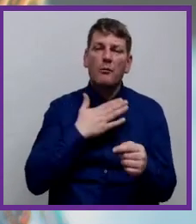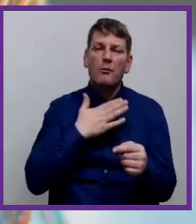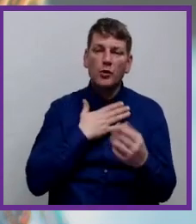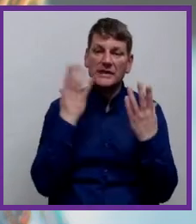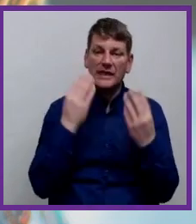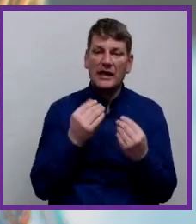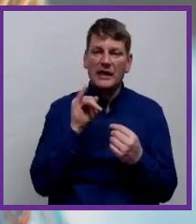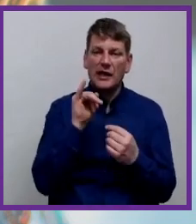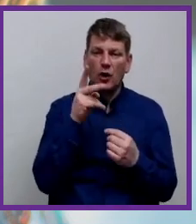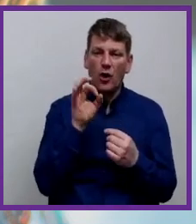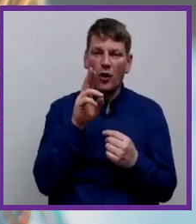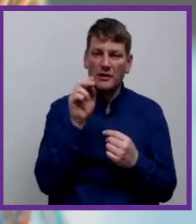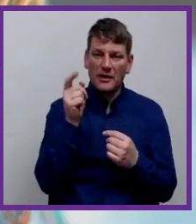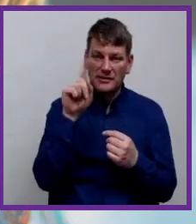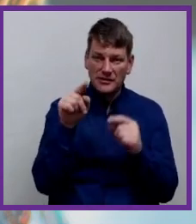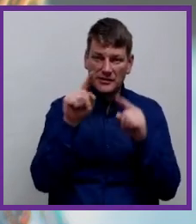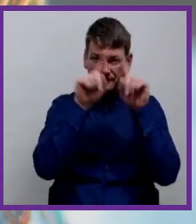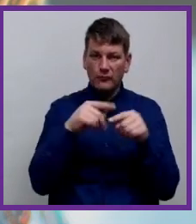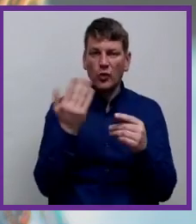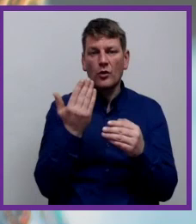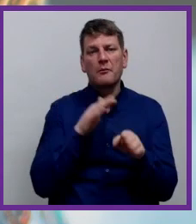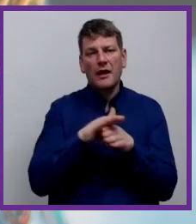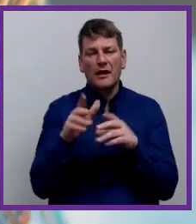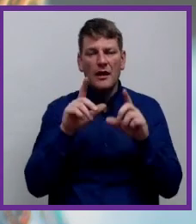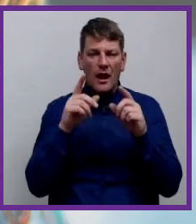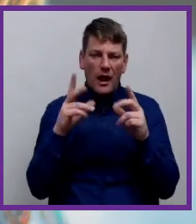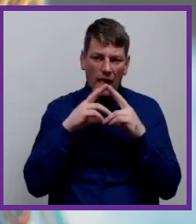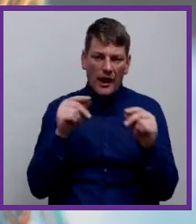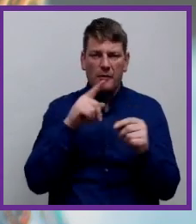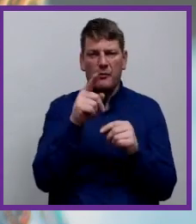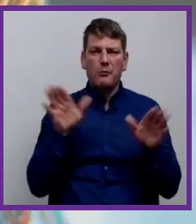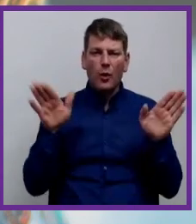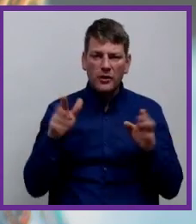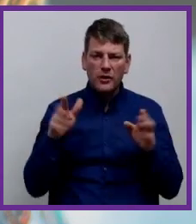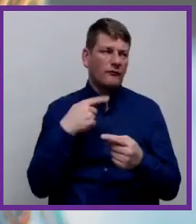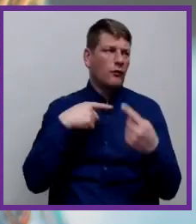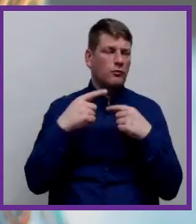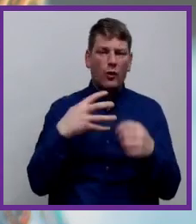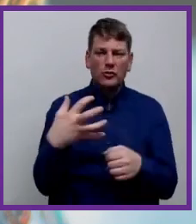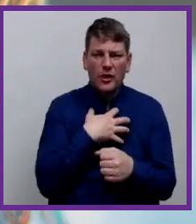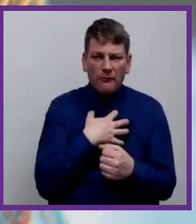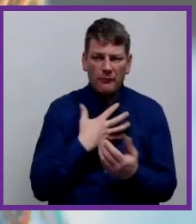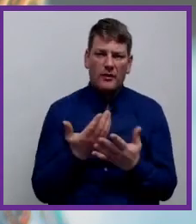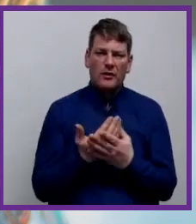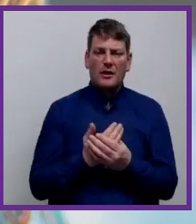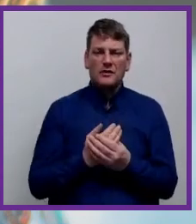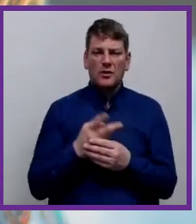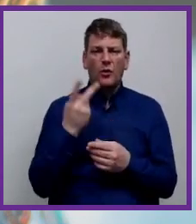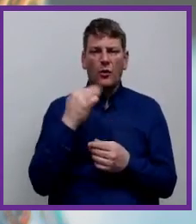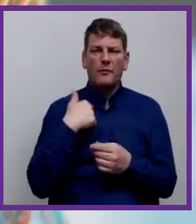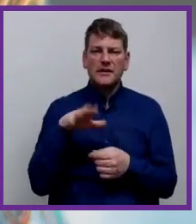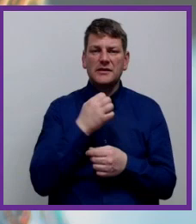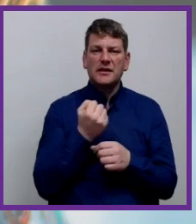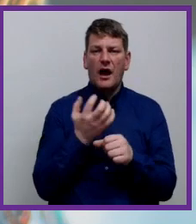kurā pilnā laimē šeit tiek ielikt tieksā Putins un futbola čempionāts, un, nu, un tas ir, nu, tagad, ko mēs ar šito